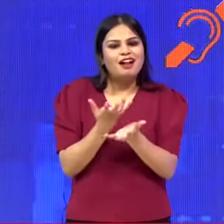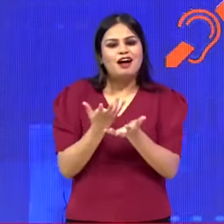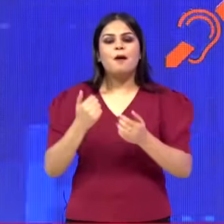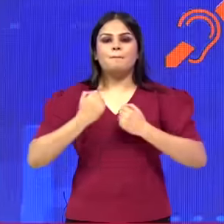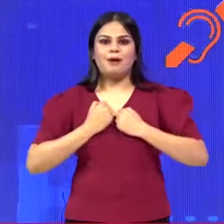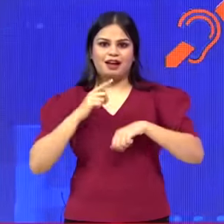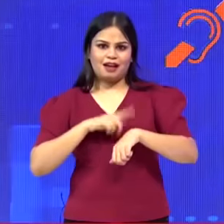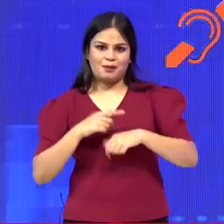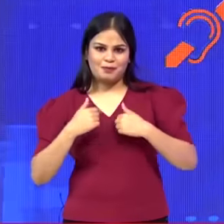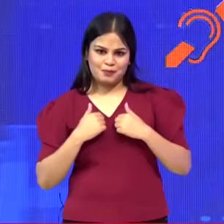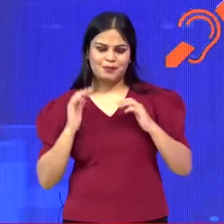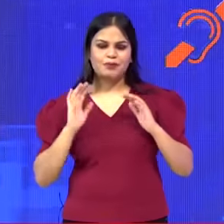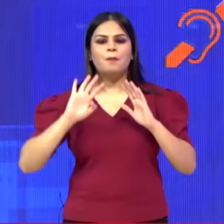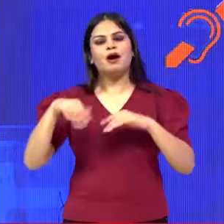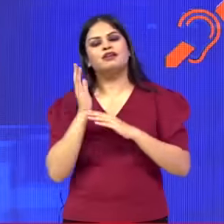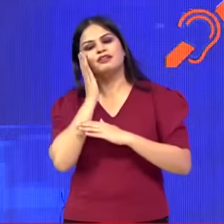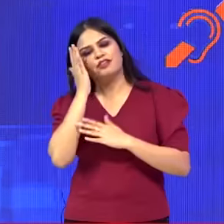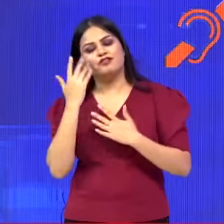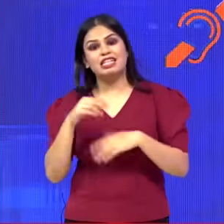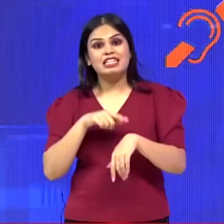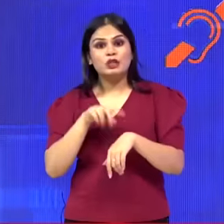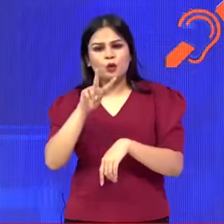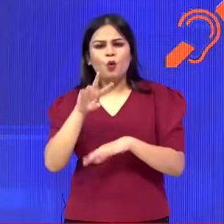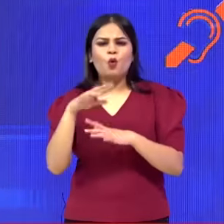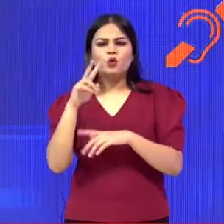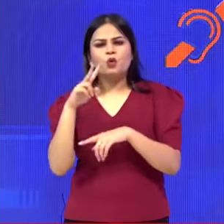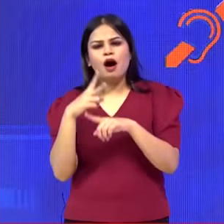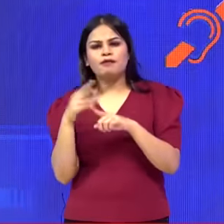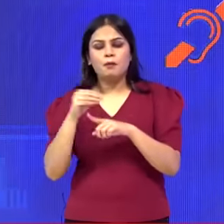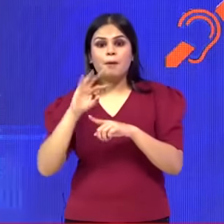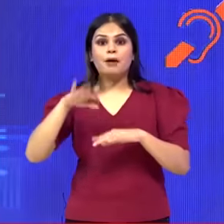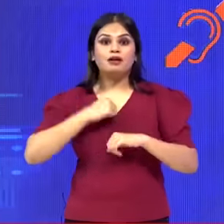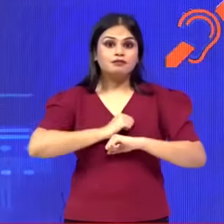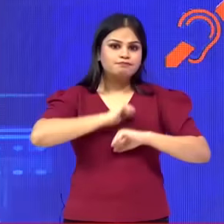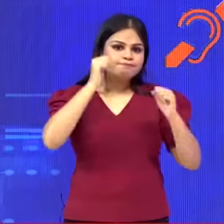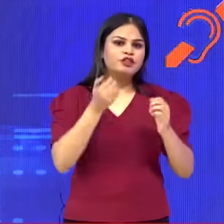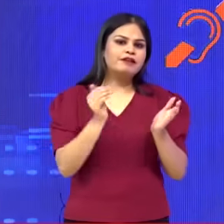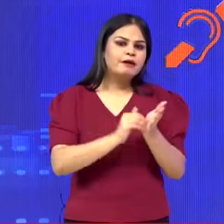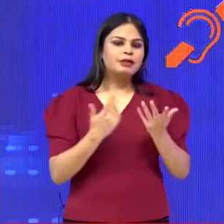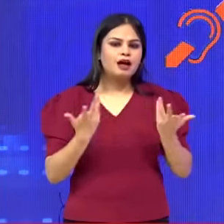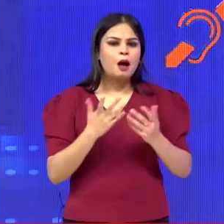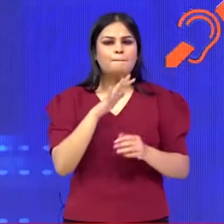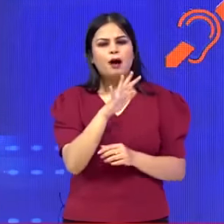आई गो टू स्लीप एट अबाउट 2:33 एंड देन अगेन आई वेक अप अबाउट